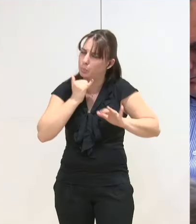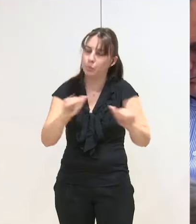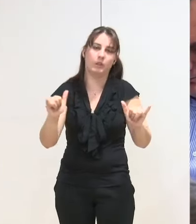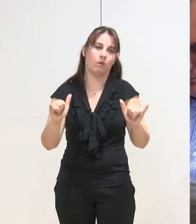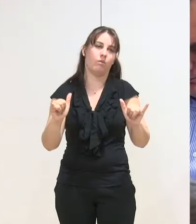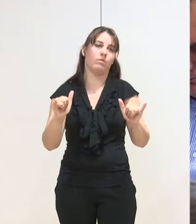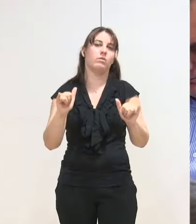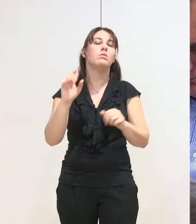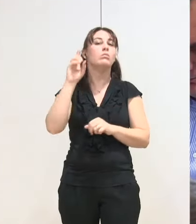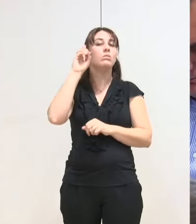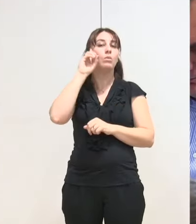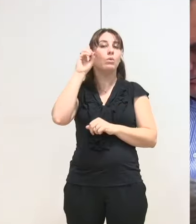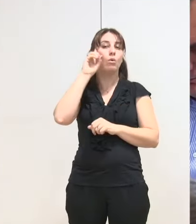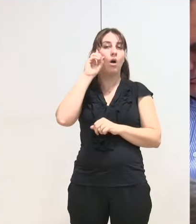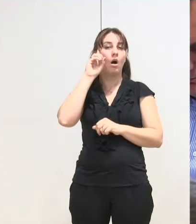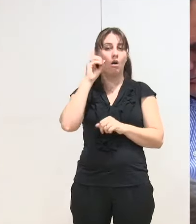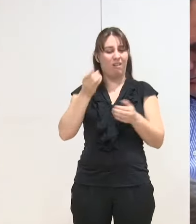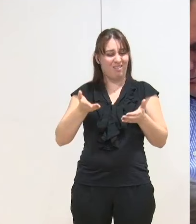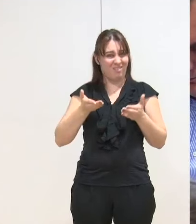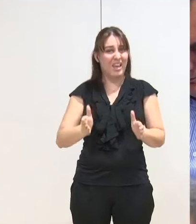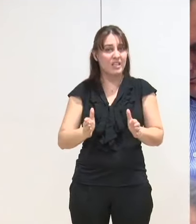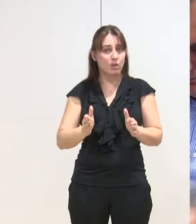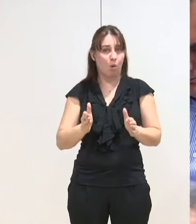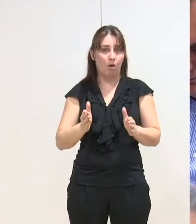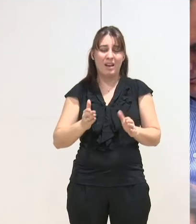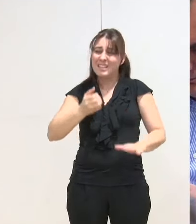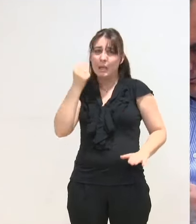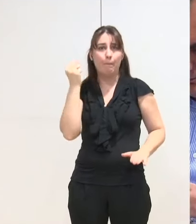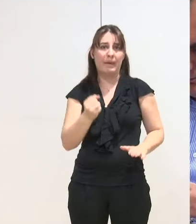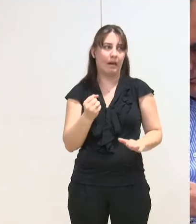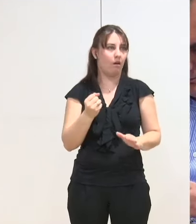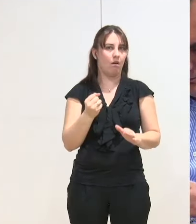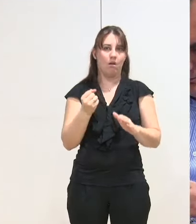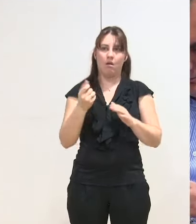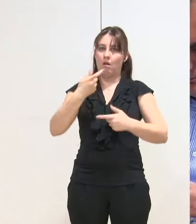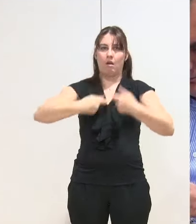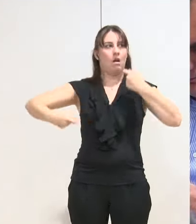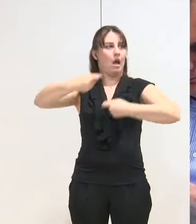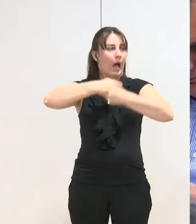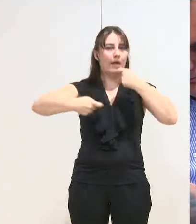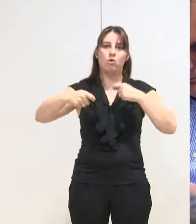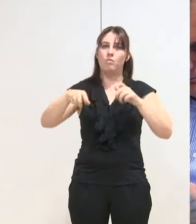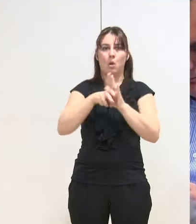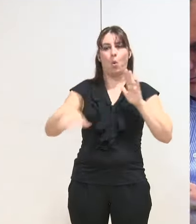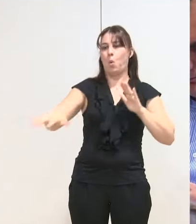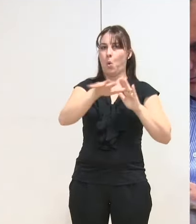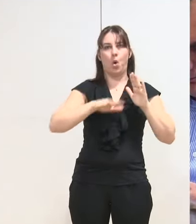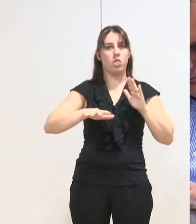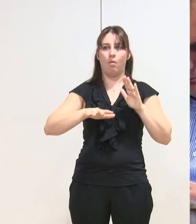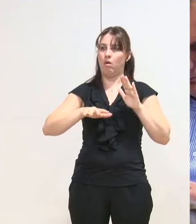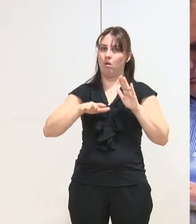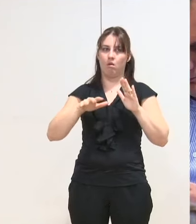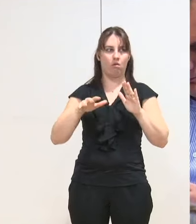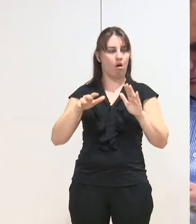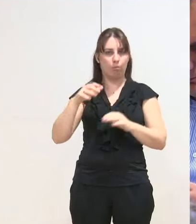que elle cette décision elle amplifie la tonie de l'économie locale elle